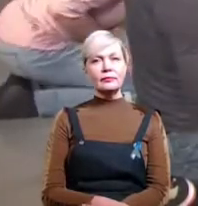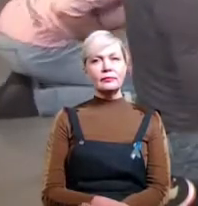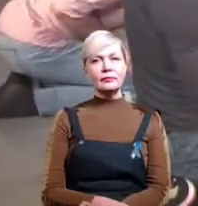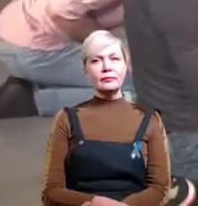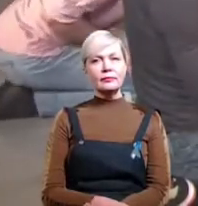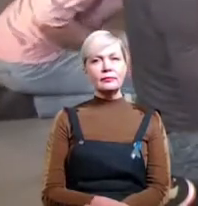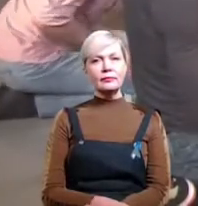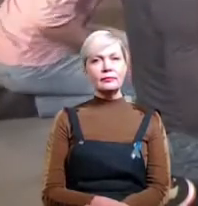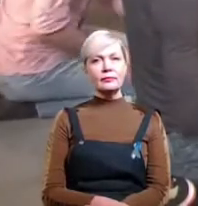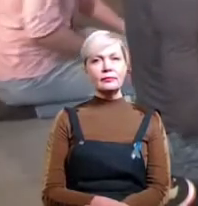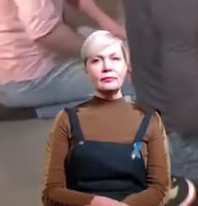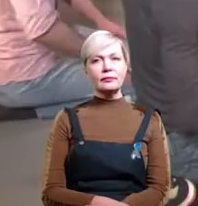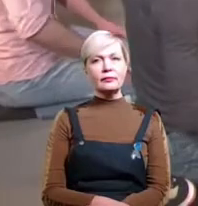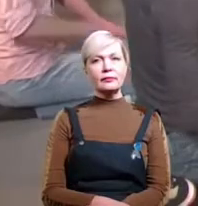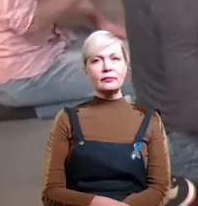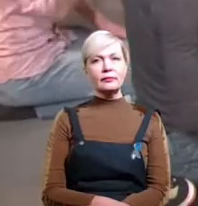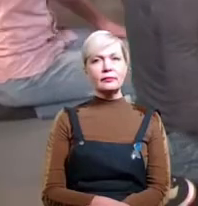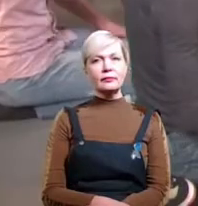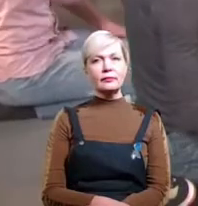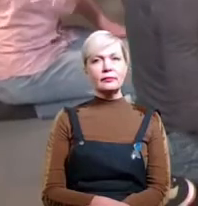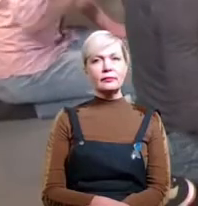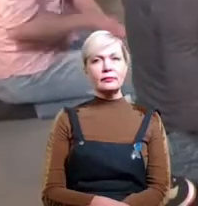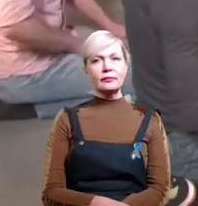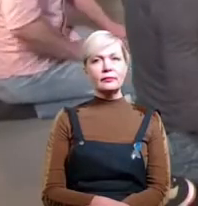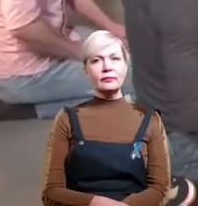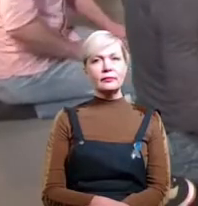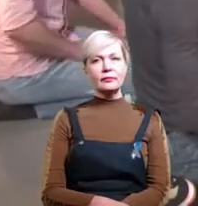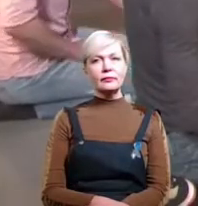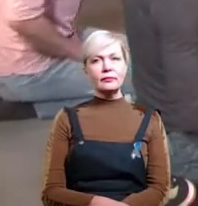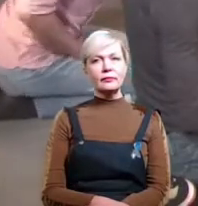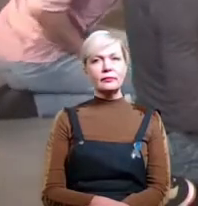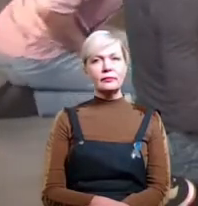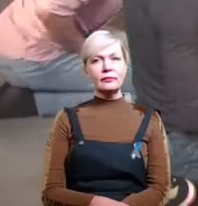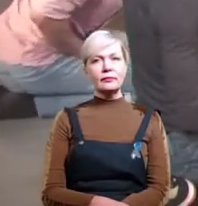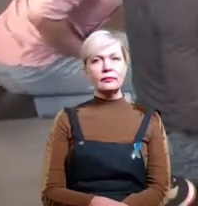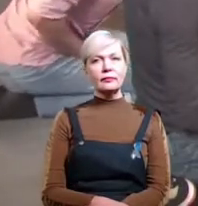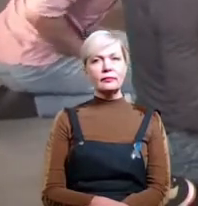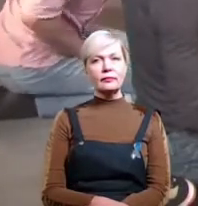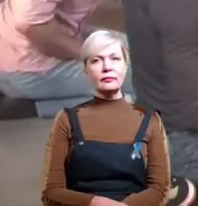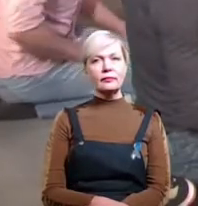Голос мій з глибин зійде,